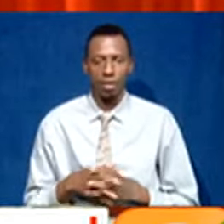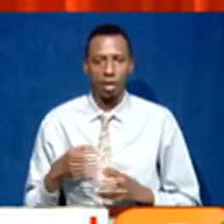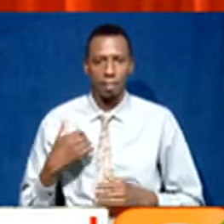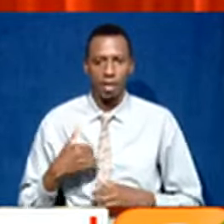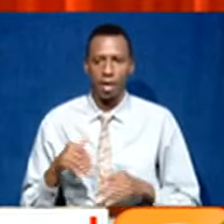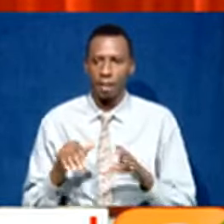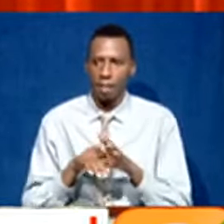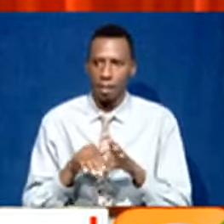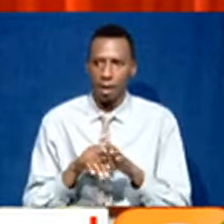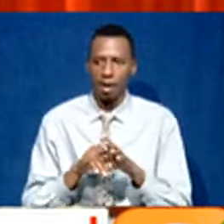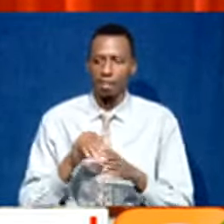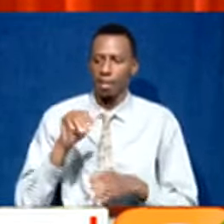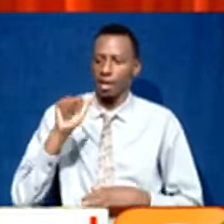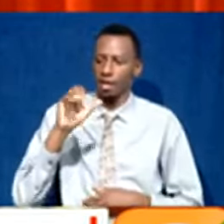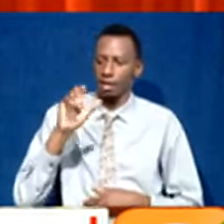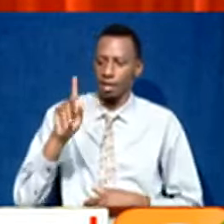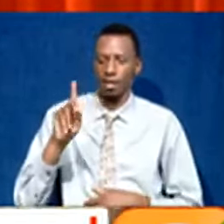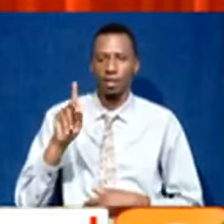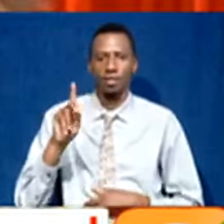but